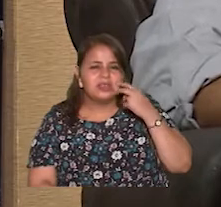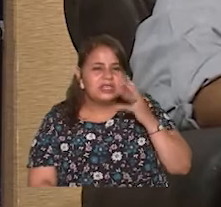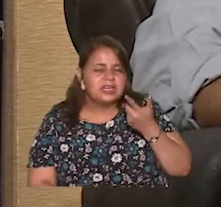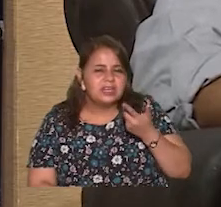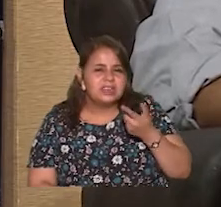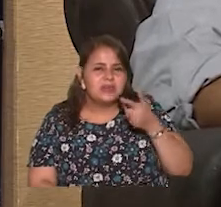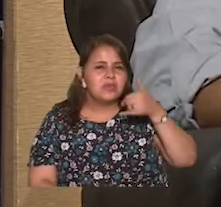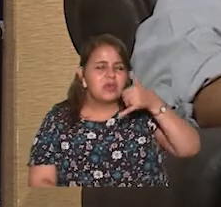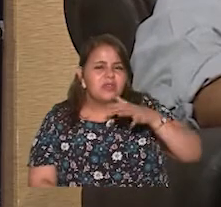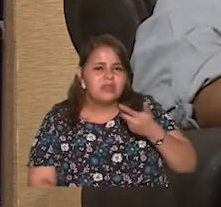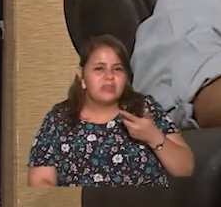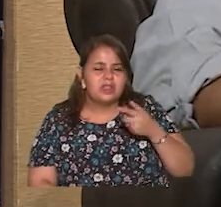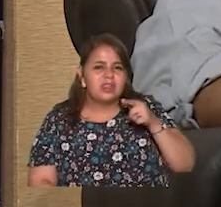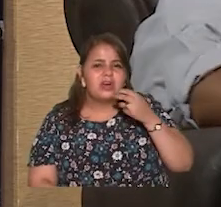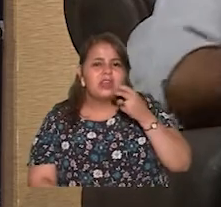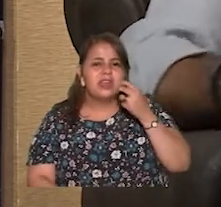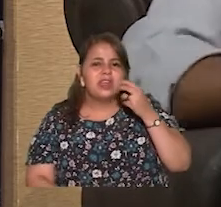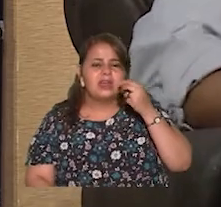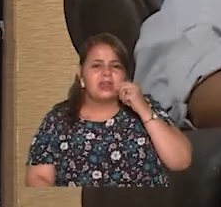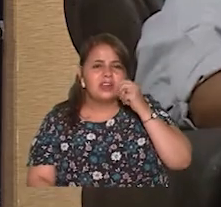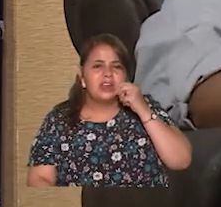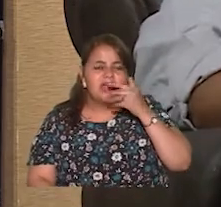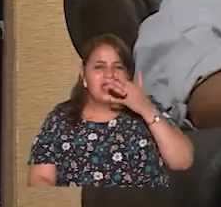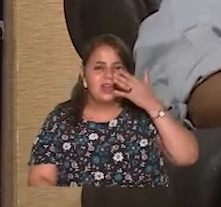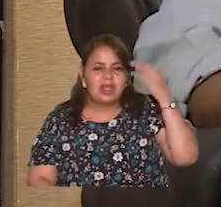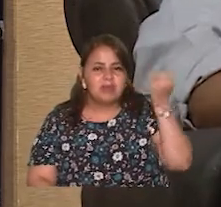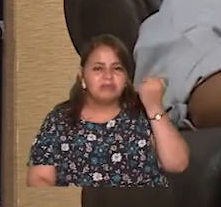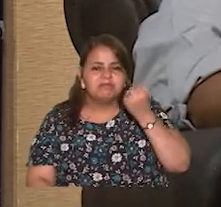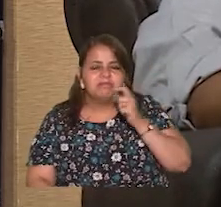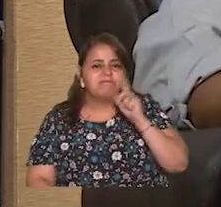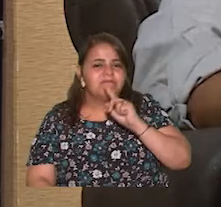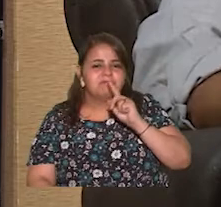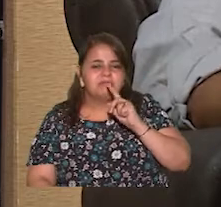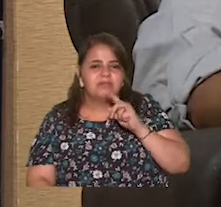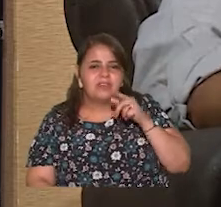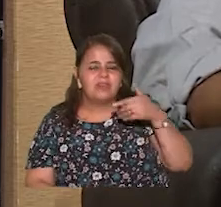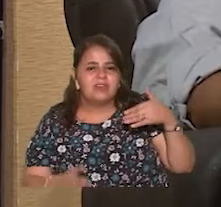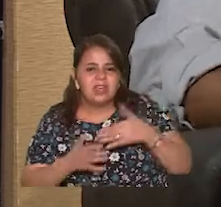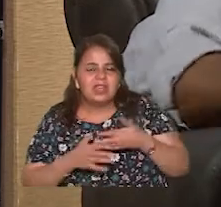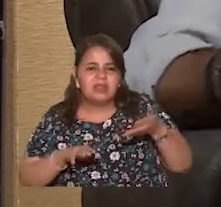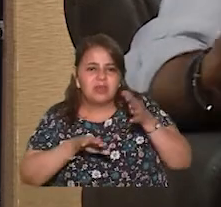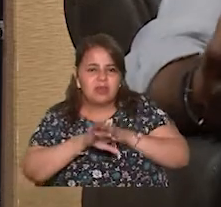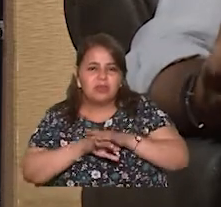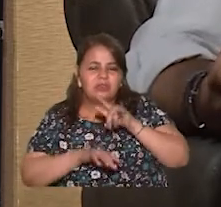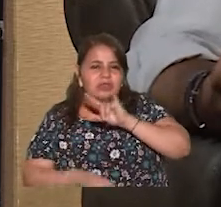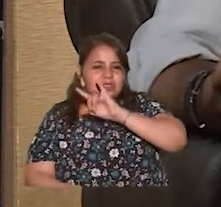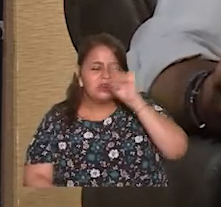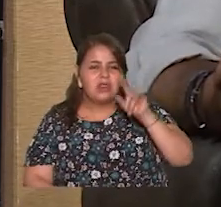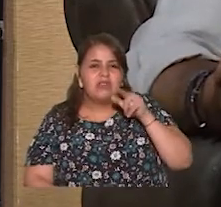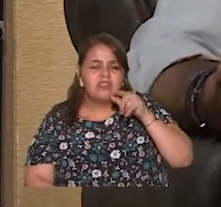هيوقف عندها؟ الرجالة المغفلة. صحيح. مش الحكيم، ما يعرفش بقى ان في الاخر في اخيله وموت وشر، انما الرجل